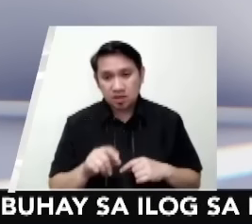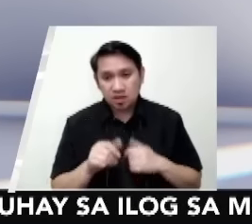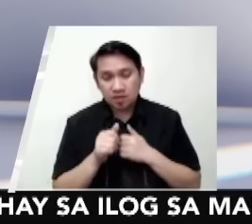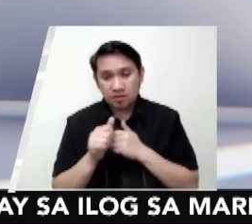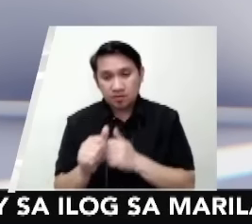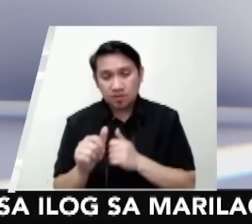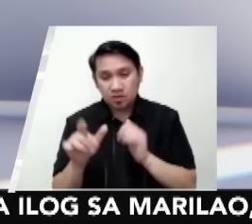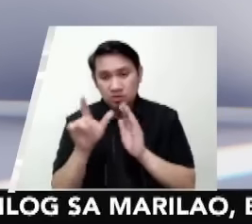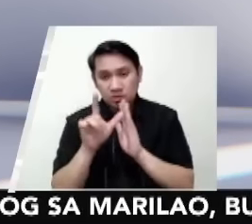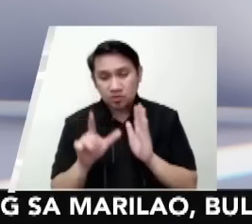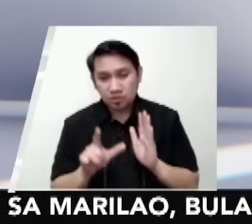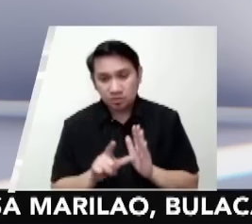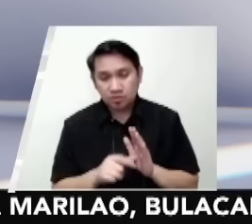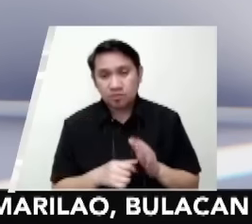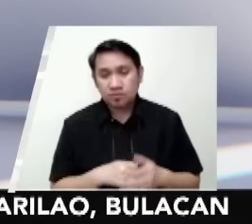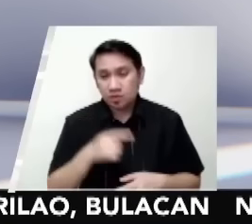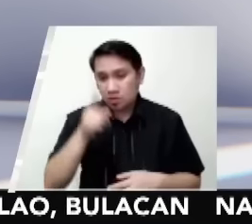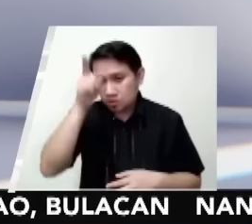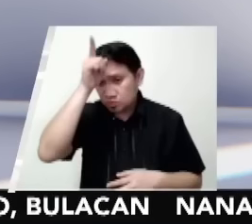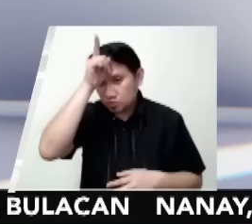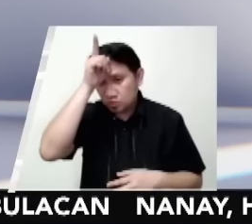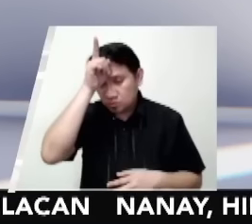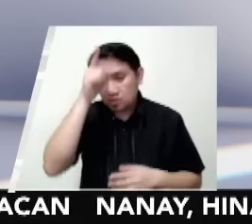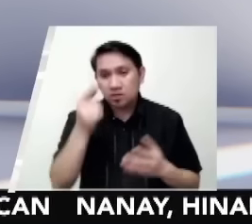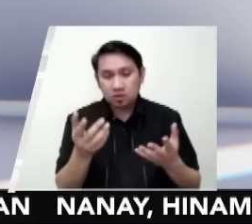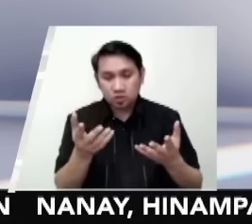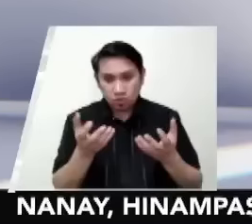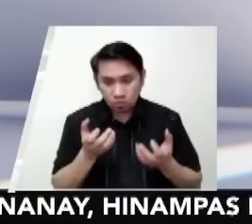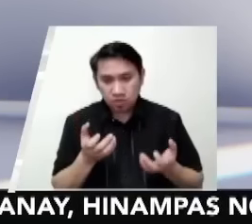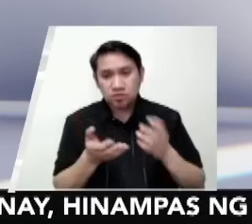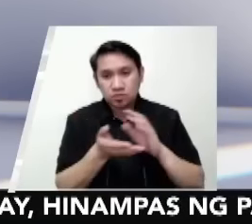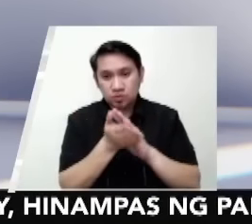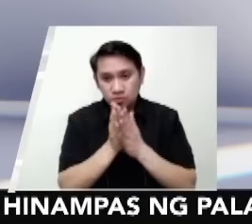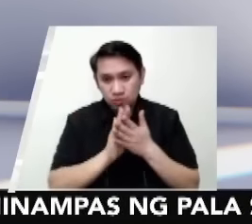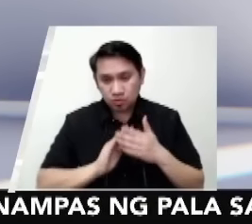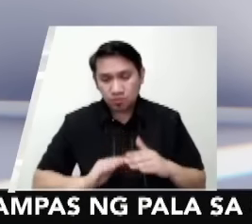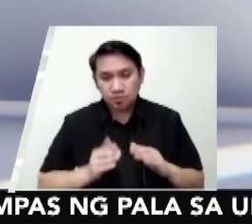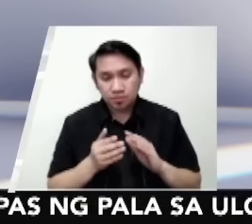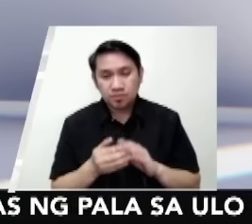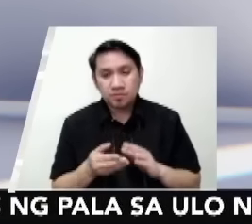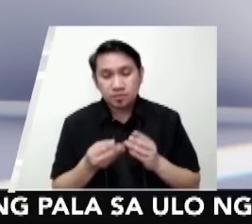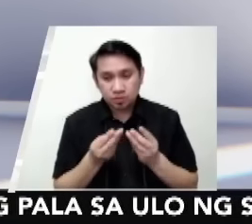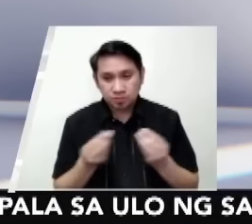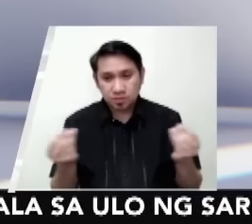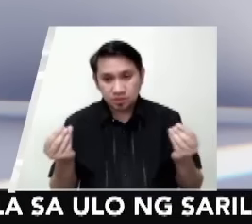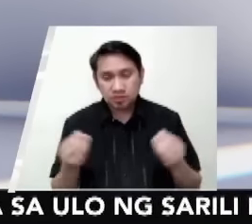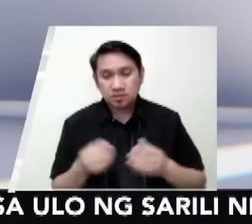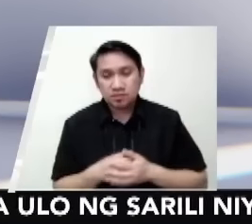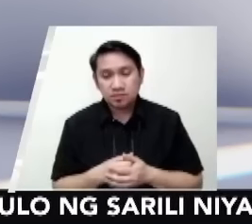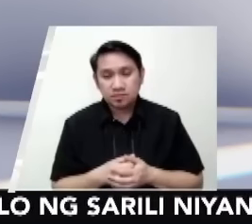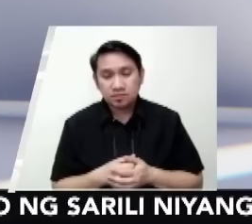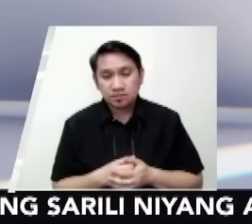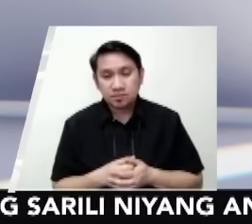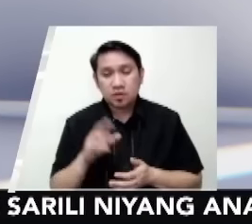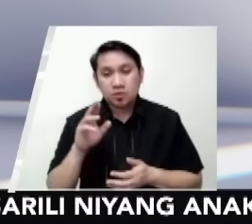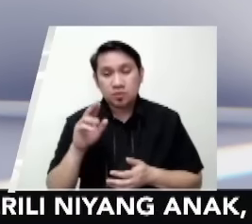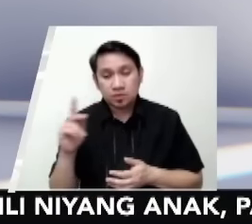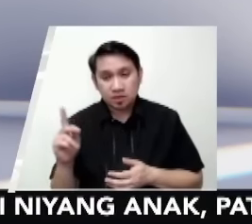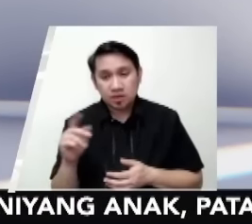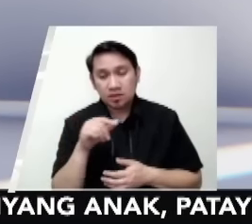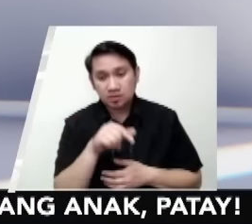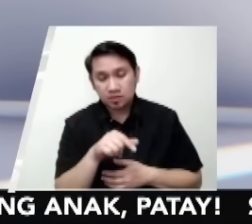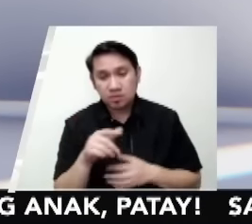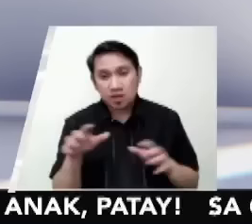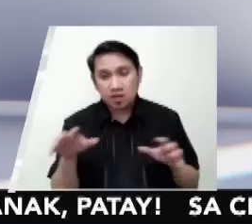din ang German Embassy ng mapayapang pagreresolba sa mga alitan. Kinundena rin ng British Embassy ang mga aksyon ng China. Nagpahayag din